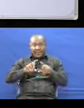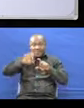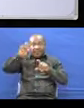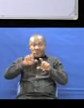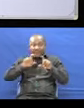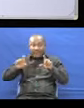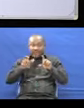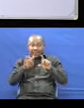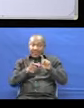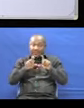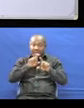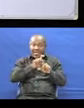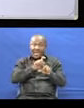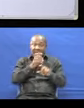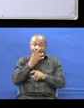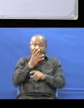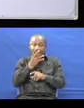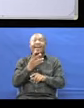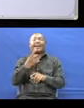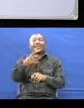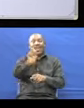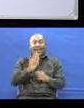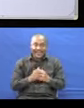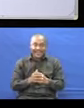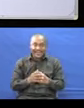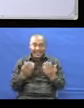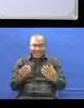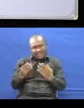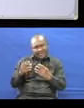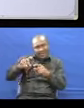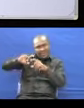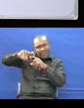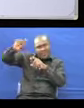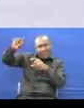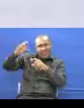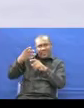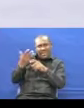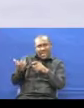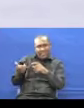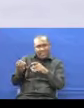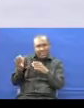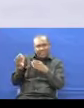Nne, vizuri. Na vipumba vingapi unafikiri vimewekwa kivuli? Au unaona?